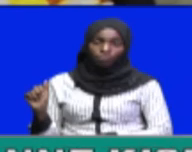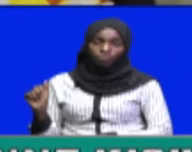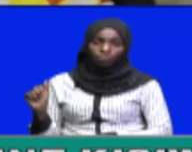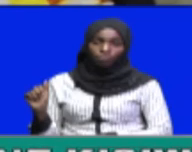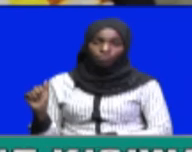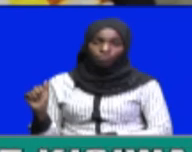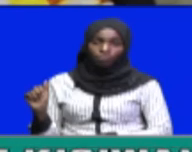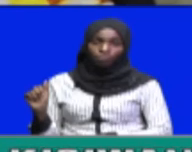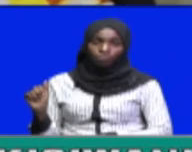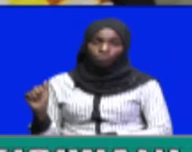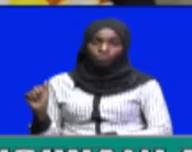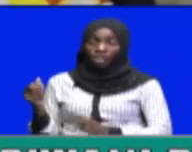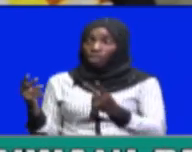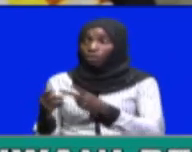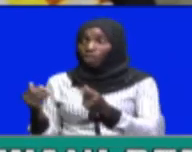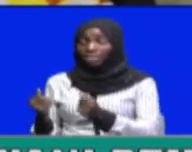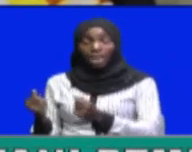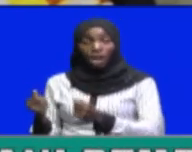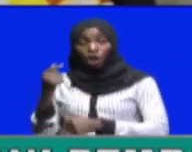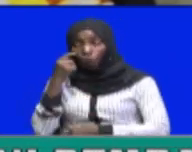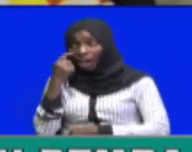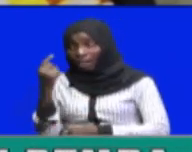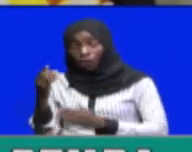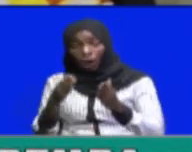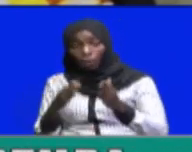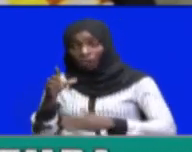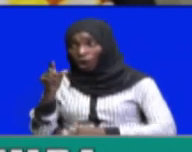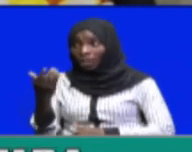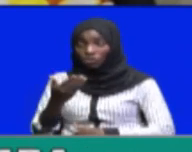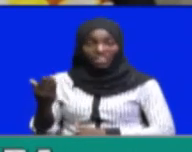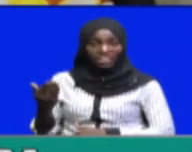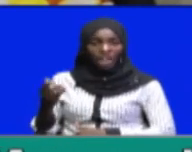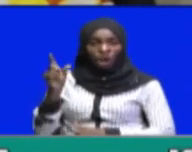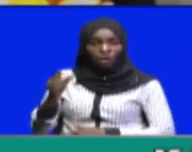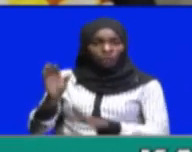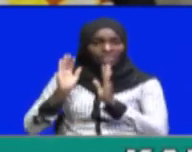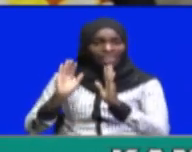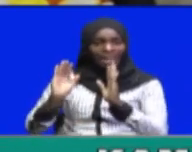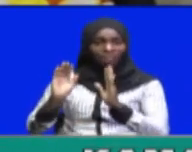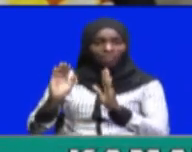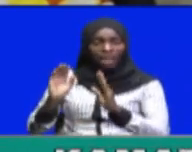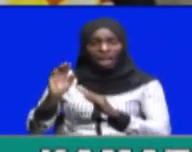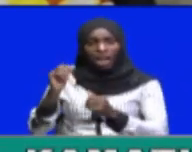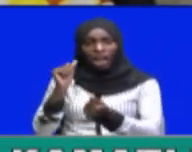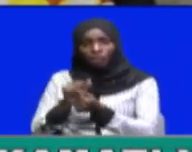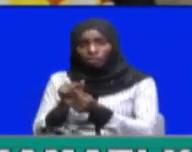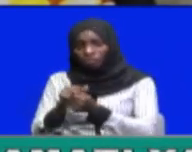maradhi. Kuangalia kwa upande wetu Wizara ya Afya, wao tayari wana vifaa vya kufanyia hizo